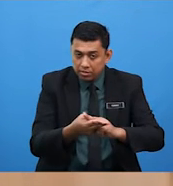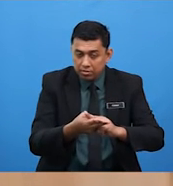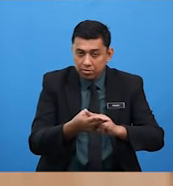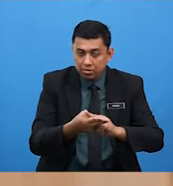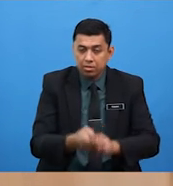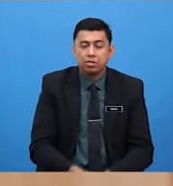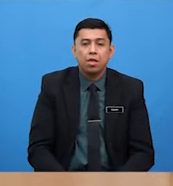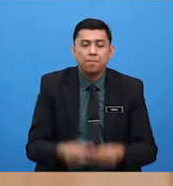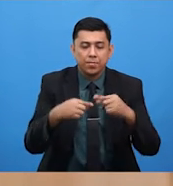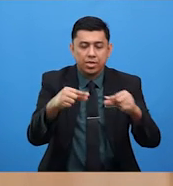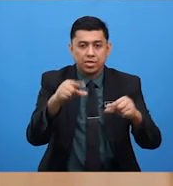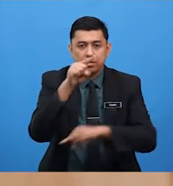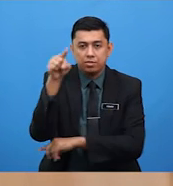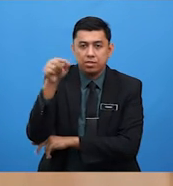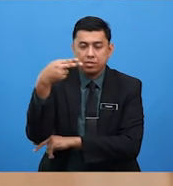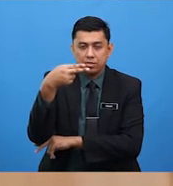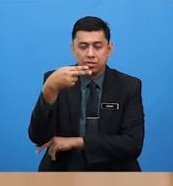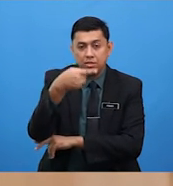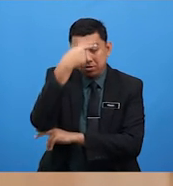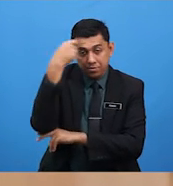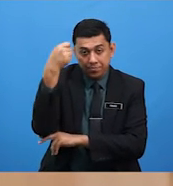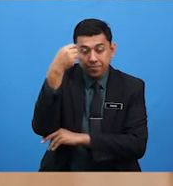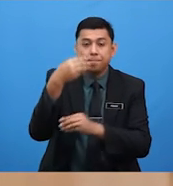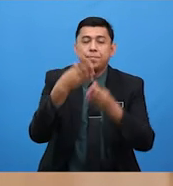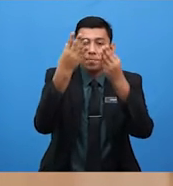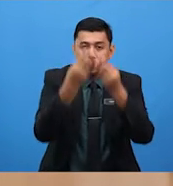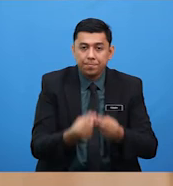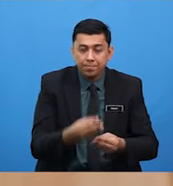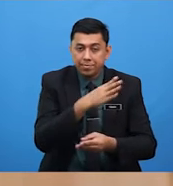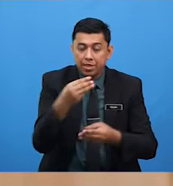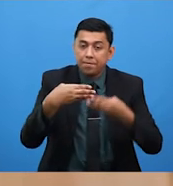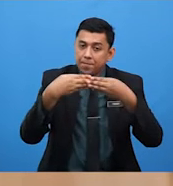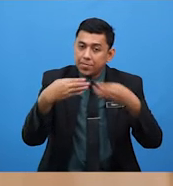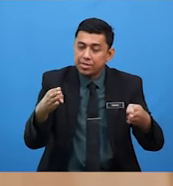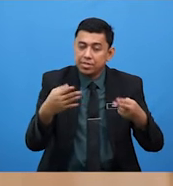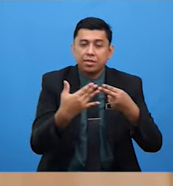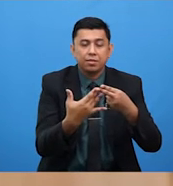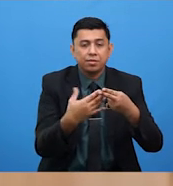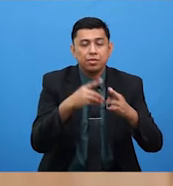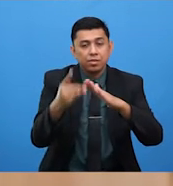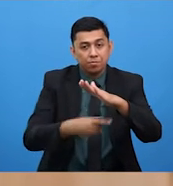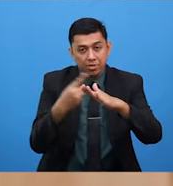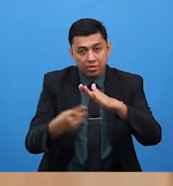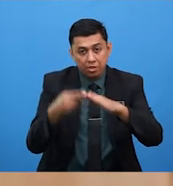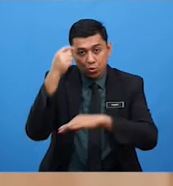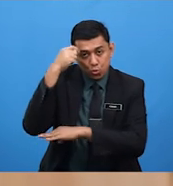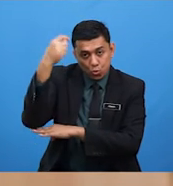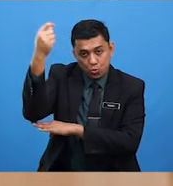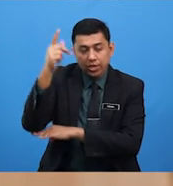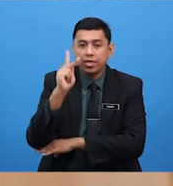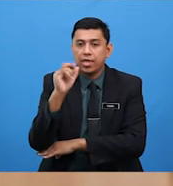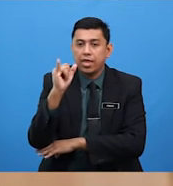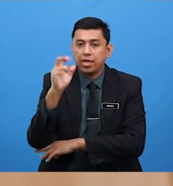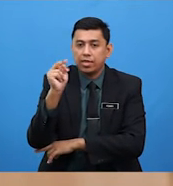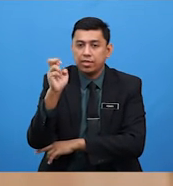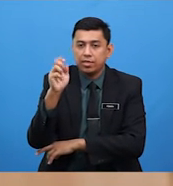jirim dari segi pergerakan zarah akibat daripada pengirapan dan pembebasan haba berdasarkan teori kinetik.